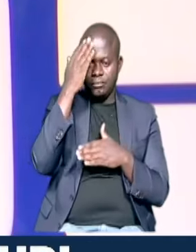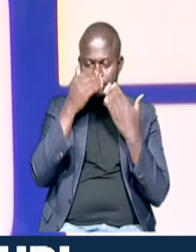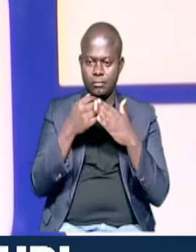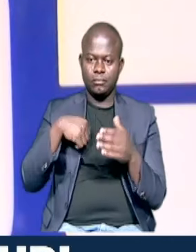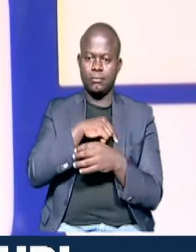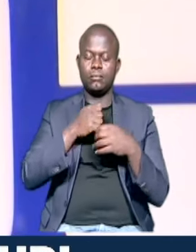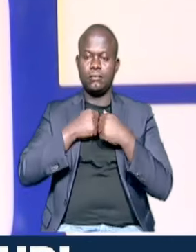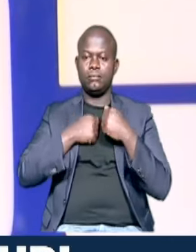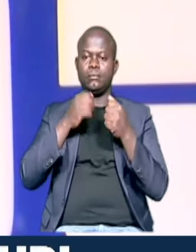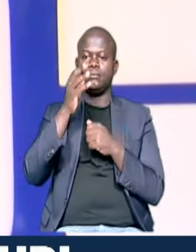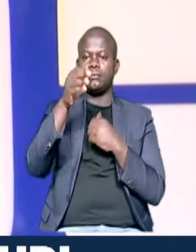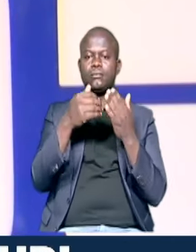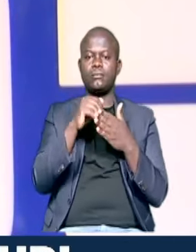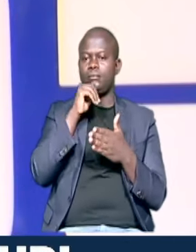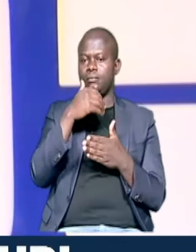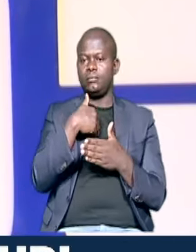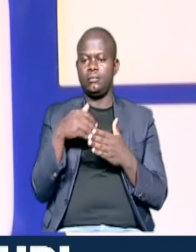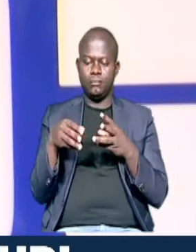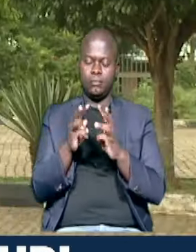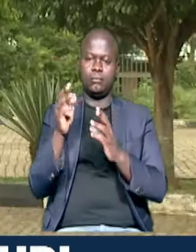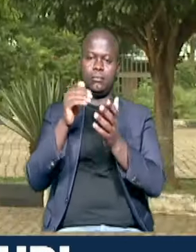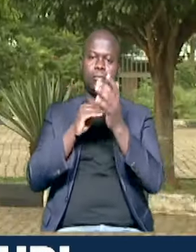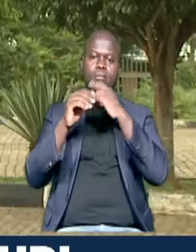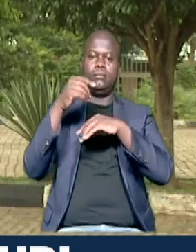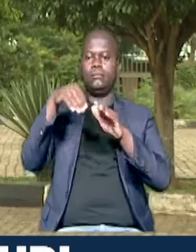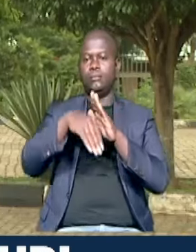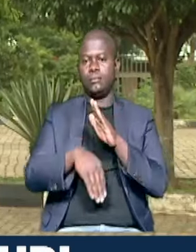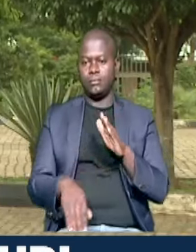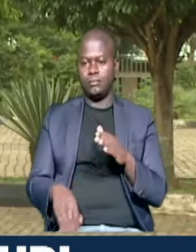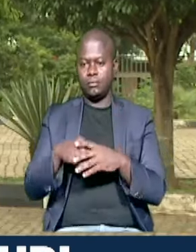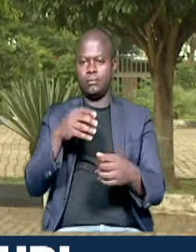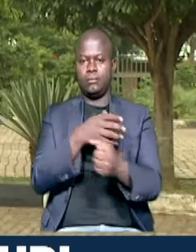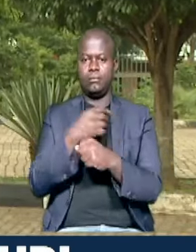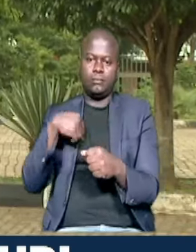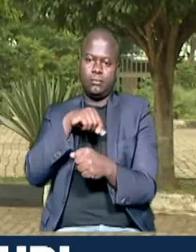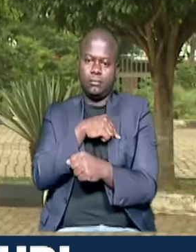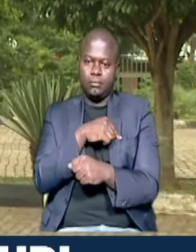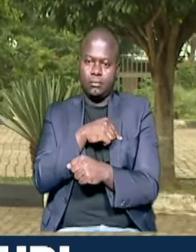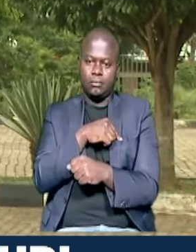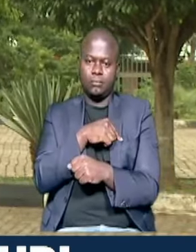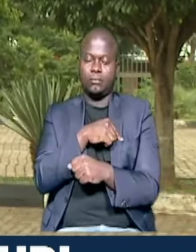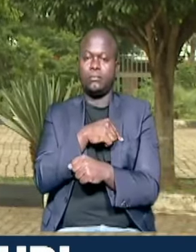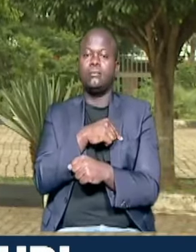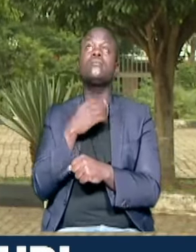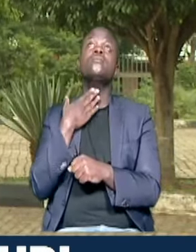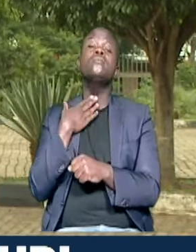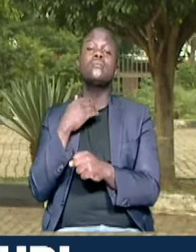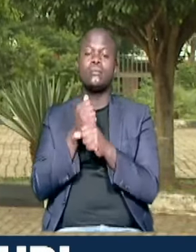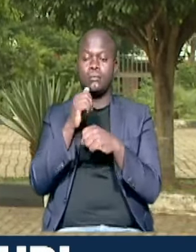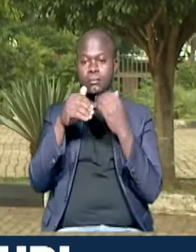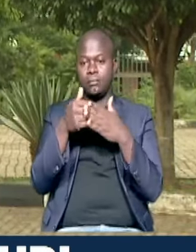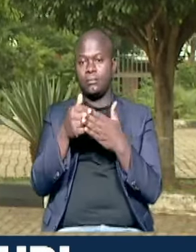Rwanda rw'ejo, tutazagira uburyo dusubira inyuma. Numva ko mu mbaraga zanjye njyewe icyo nifuza gukora